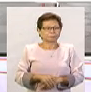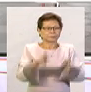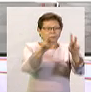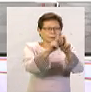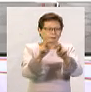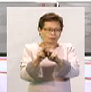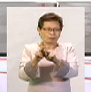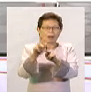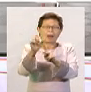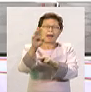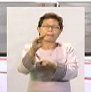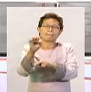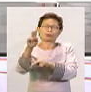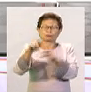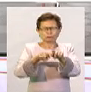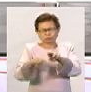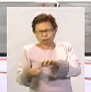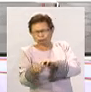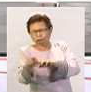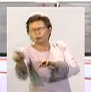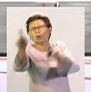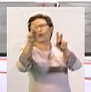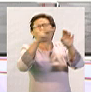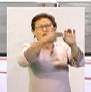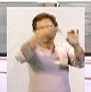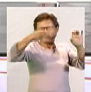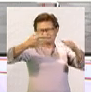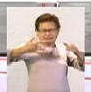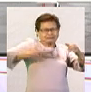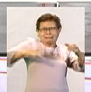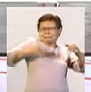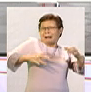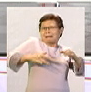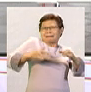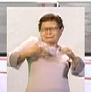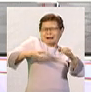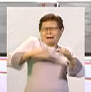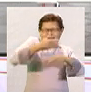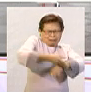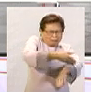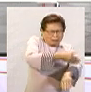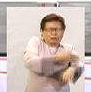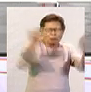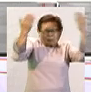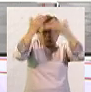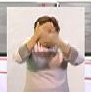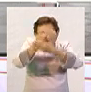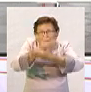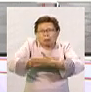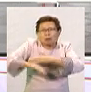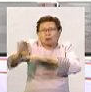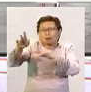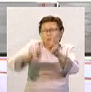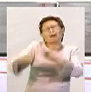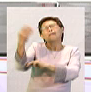Kampung Lemoy terletak jauh di pedalaman Cameron Highlands, asing dengan arus kemajuan dan bergelap buat penduduknya sudah pun